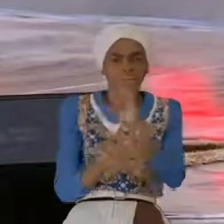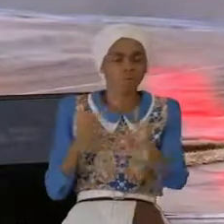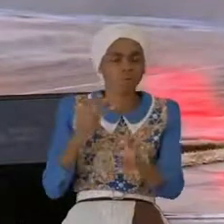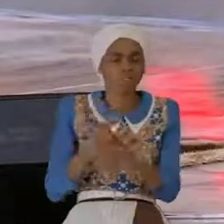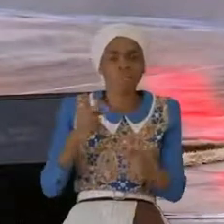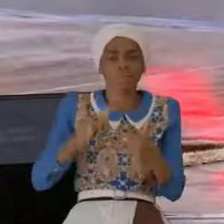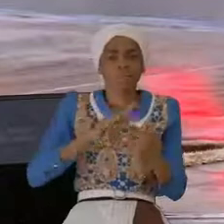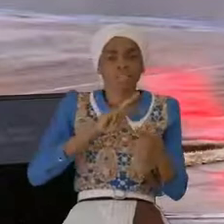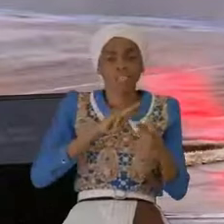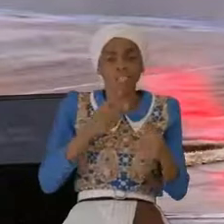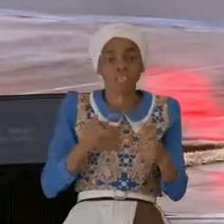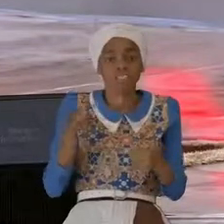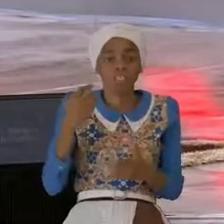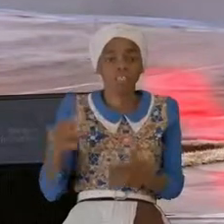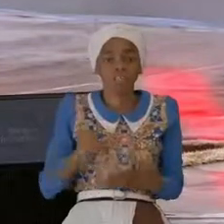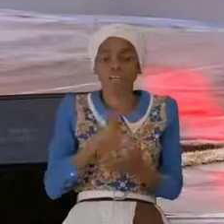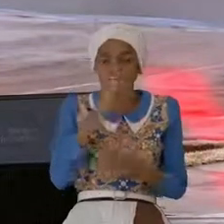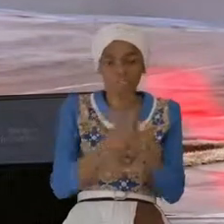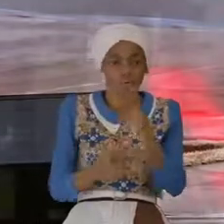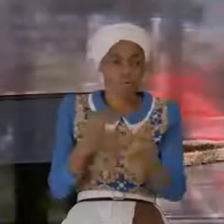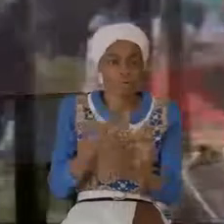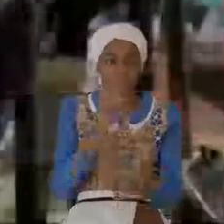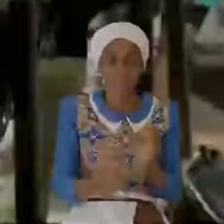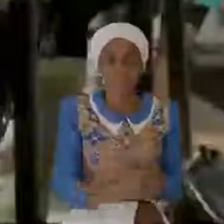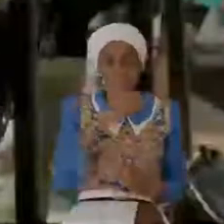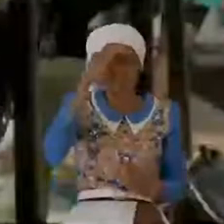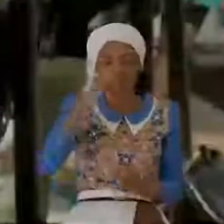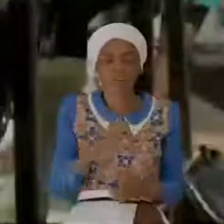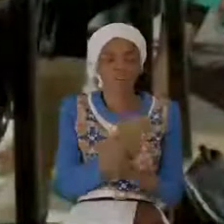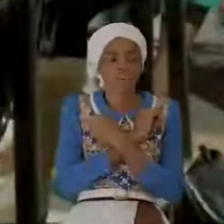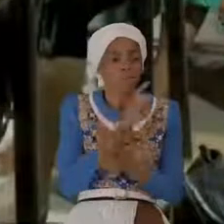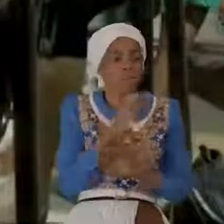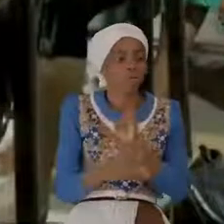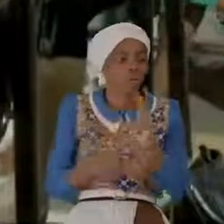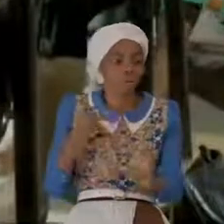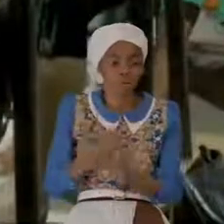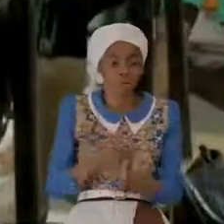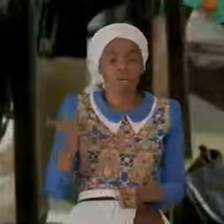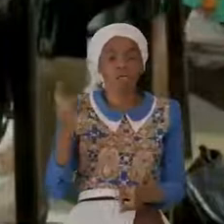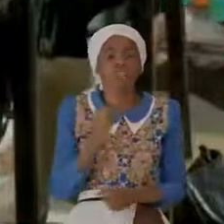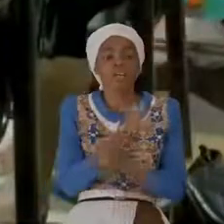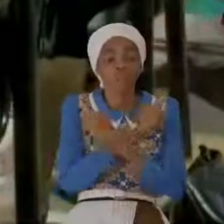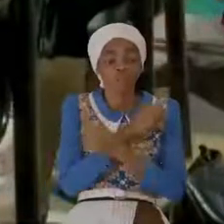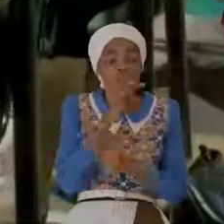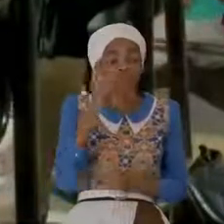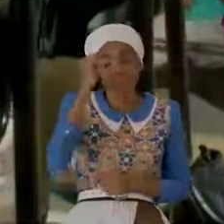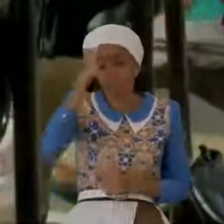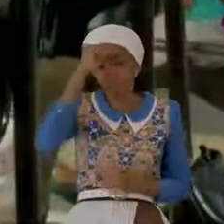monde. Si quelqu'un aime le monde, l'amour du Père n'est point en lui.